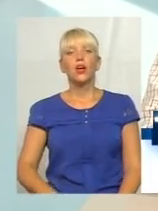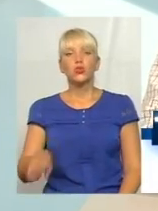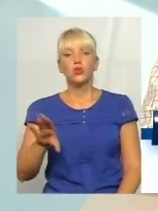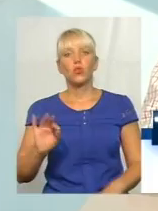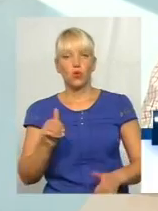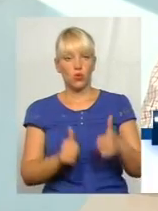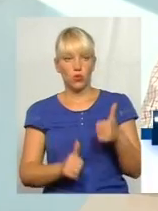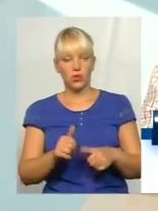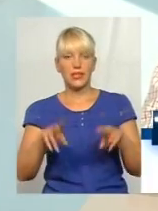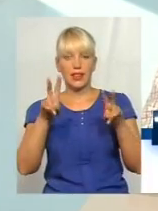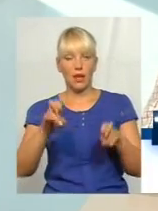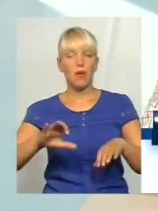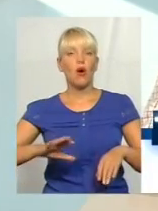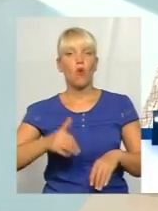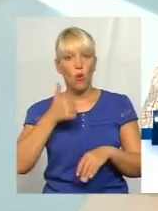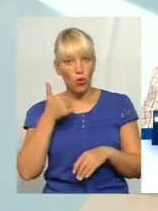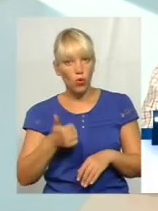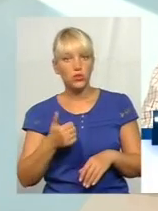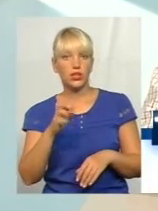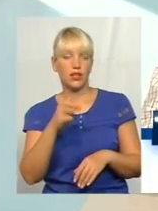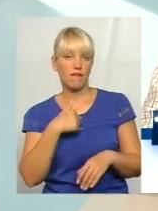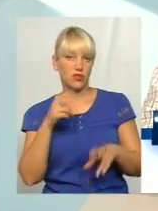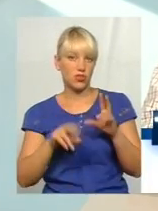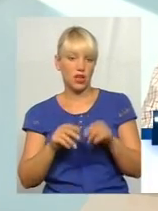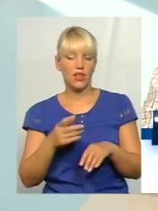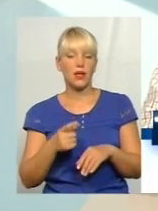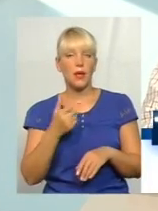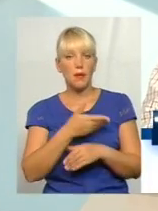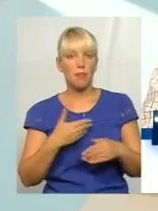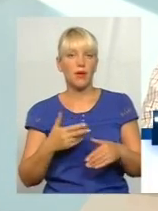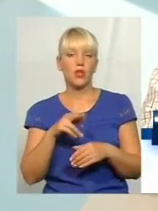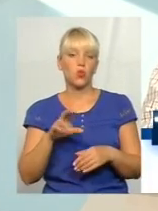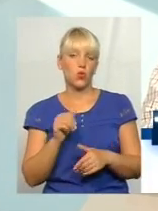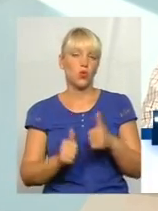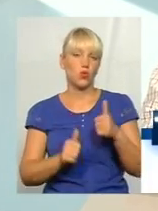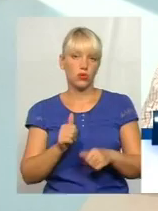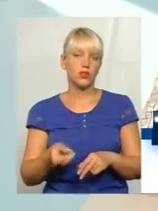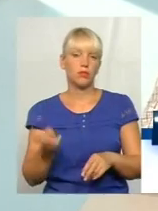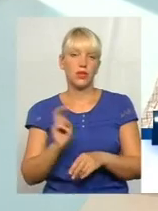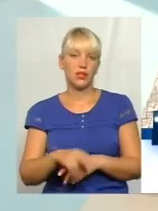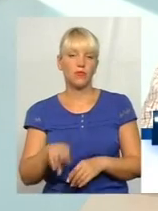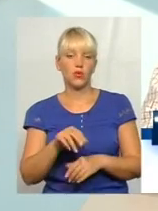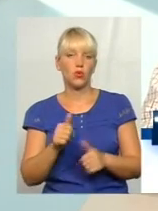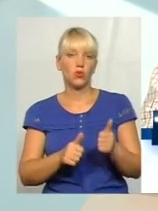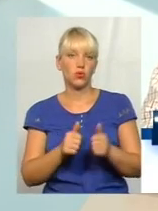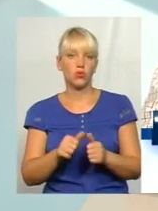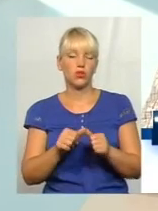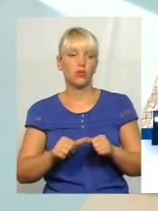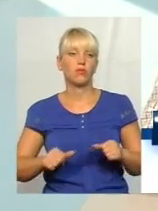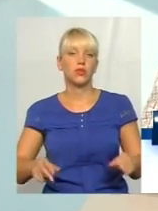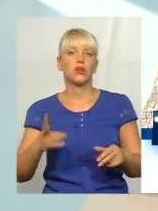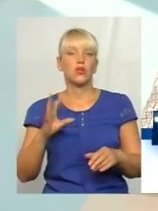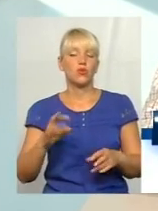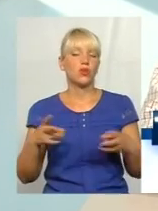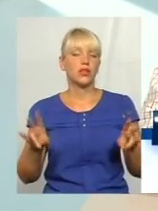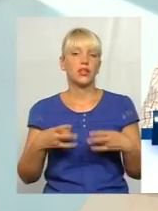тема хороша і я вважаю все ж таки ми до конкурсів прийдемо рано чи пізно до конкурсної комісії але не треба